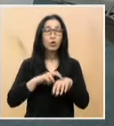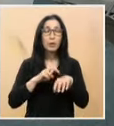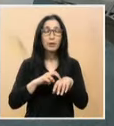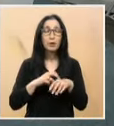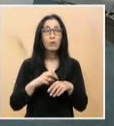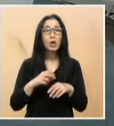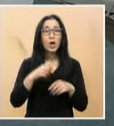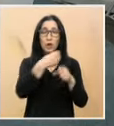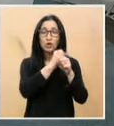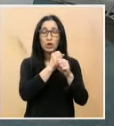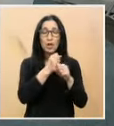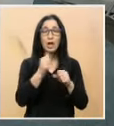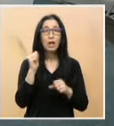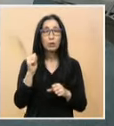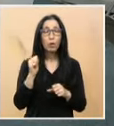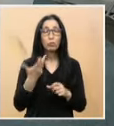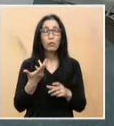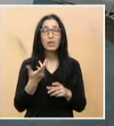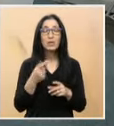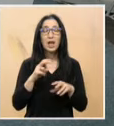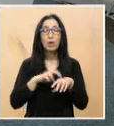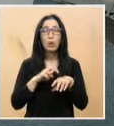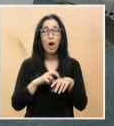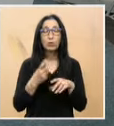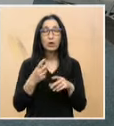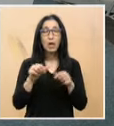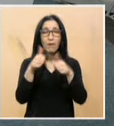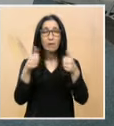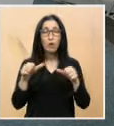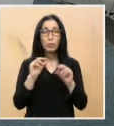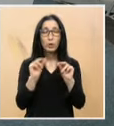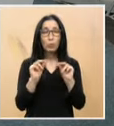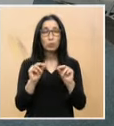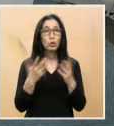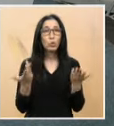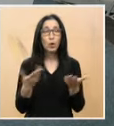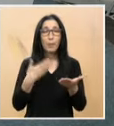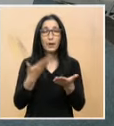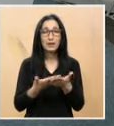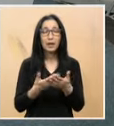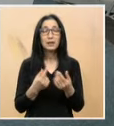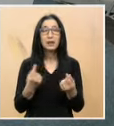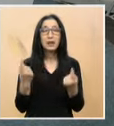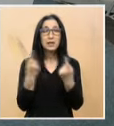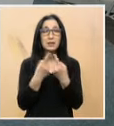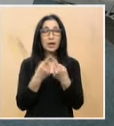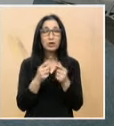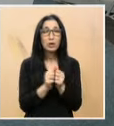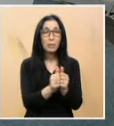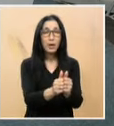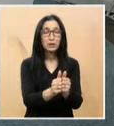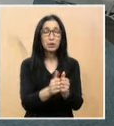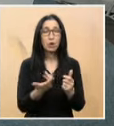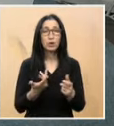Госпожо Димитрова, инженер Антонова спомена за дуалната форма на обучение. Кажете ни от кога я прилагате и срещате ли партньори в лицето